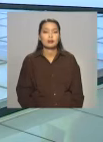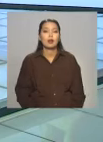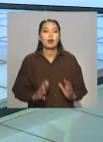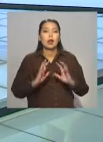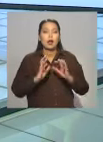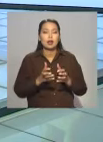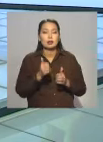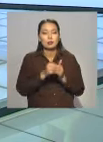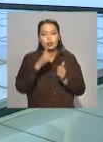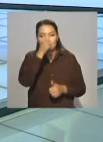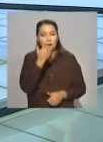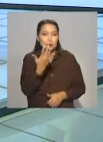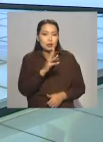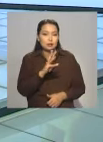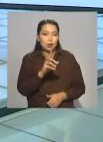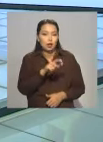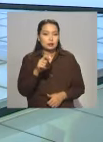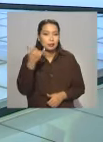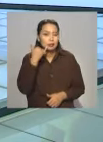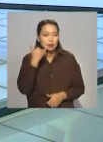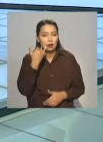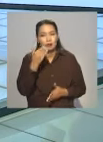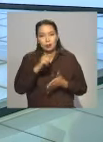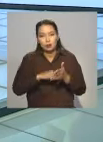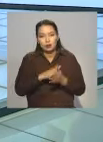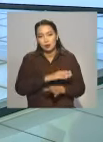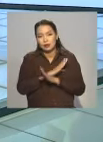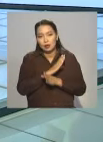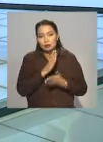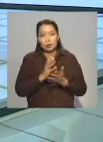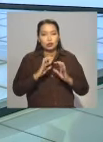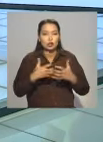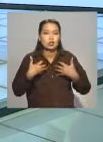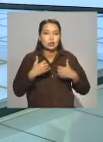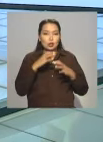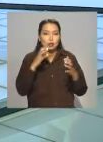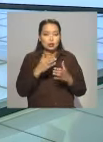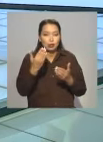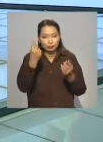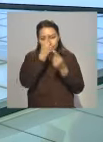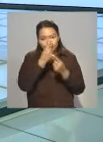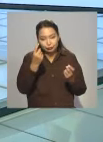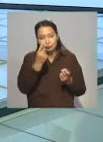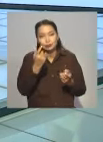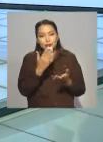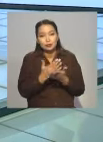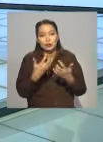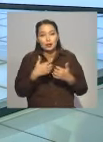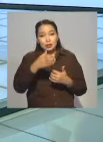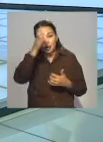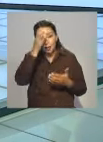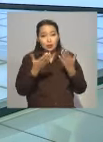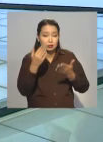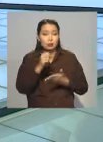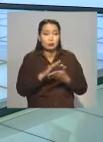Әлемде жыл сайын 5 миллион адам телефонның кесірінен көз жұмады. Бұл дүниежүзілік денсаулық сақтау ұйымының жариялаған мәліметі. Ғалымдар осылай жалғаса берсе,